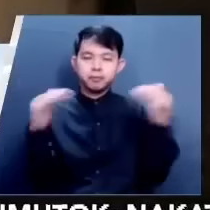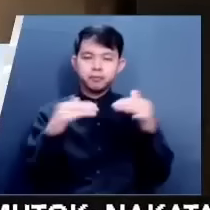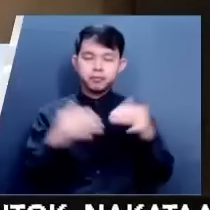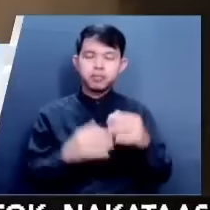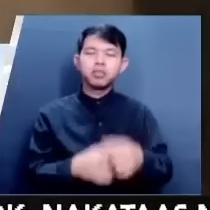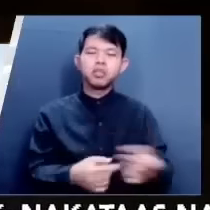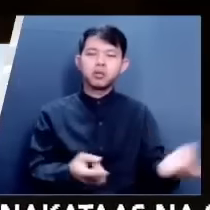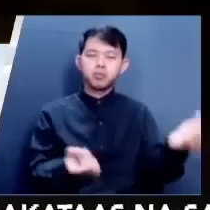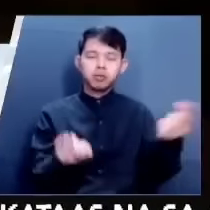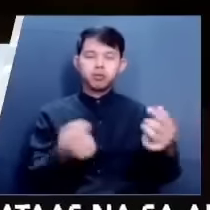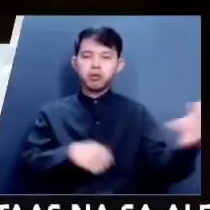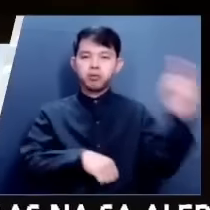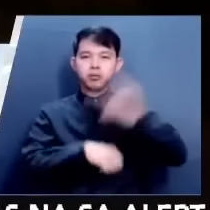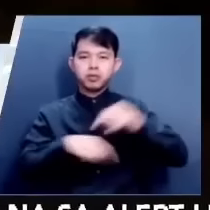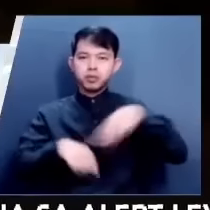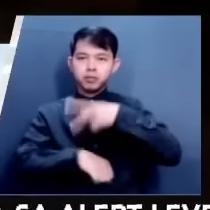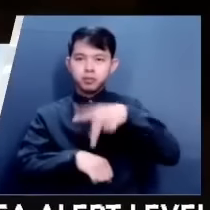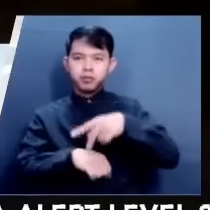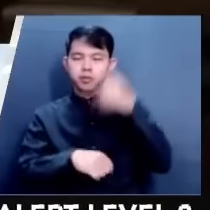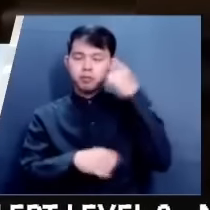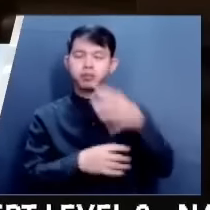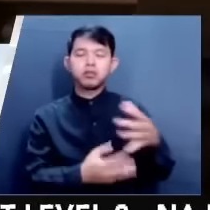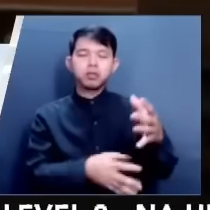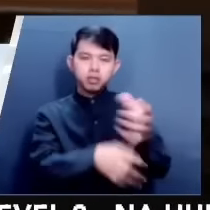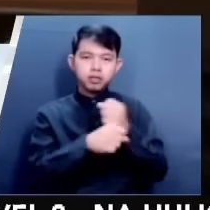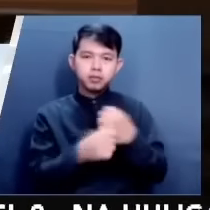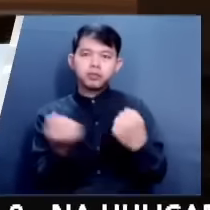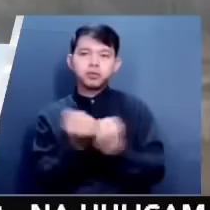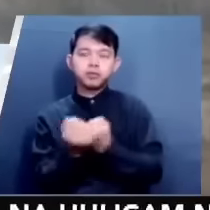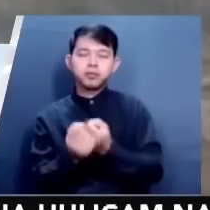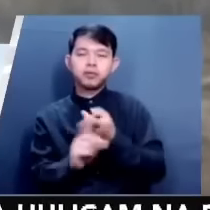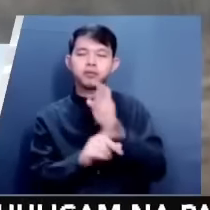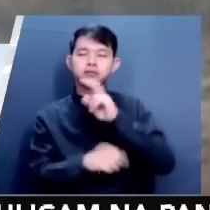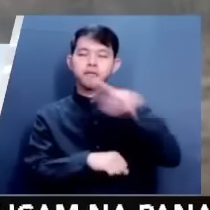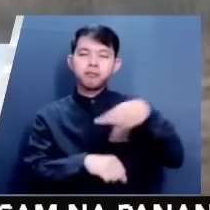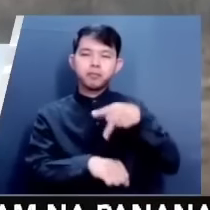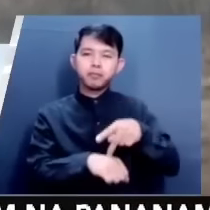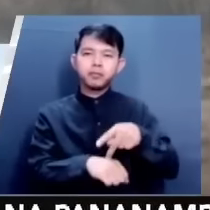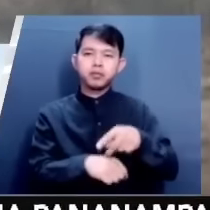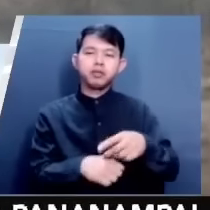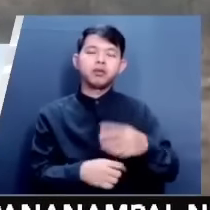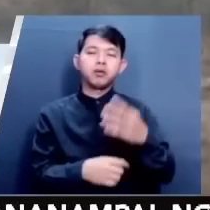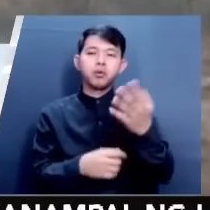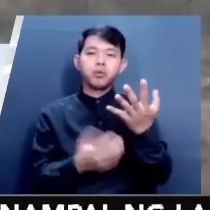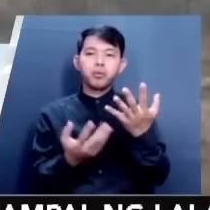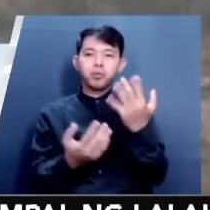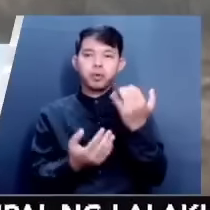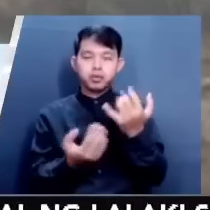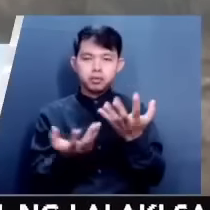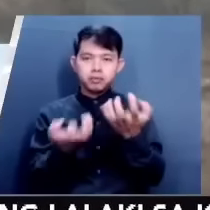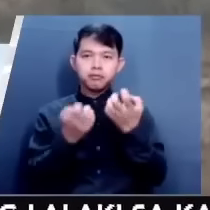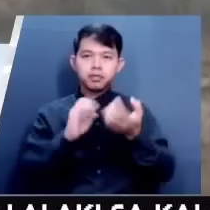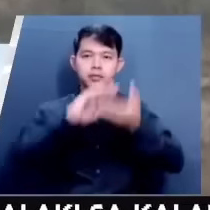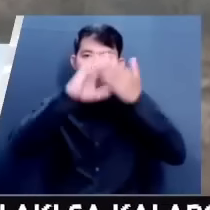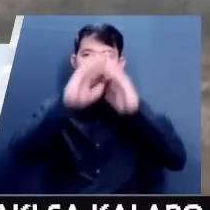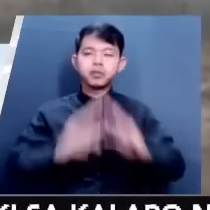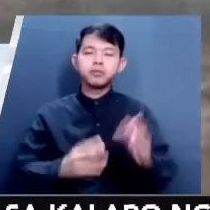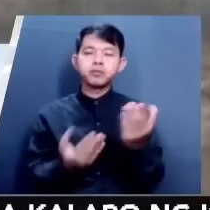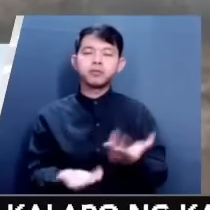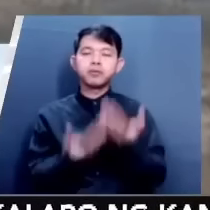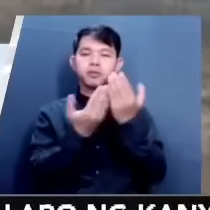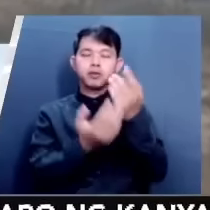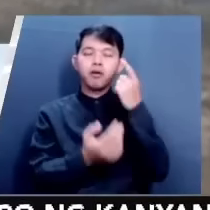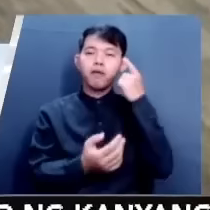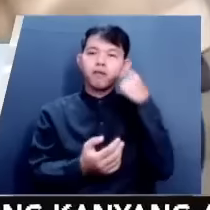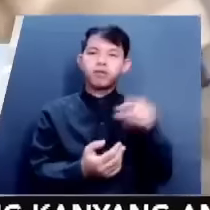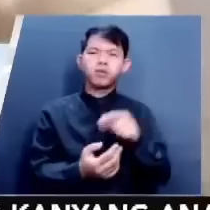sa Switzerland sa June 15. Layo nitong makahanap ng mapayapang resolusyon sa mahigit 2 taon ng digmaan sa